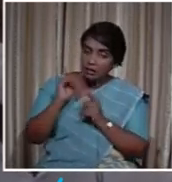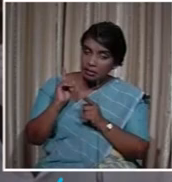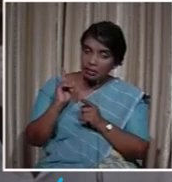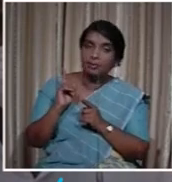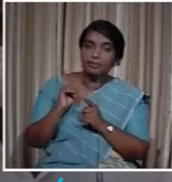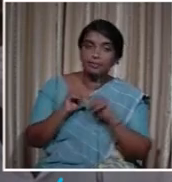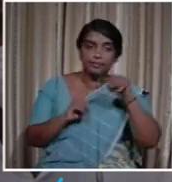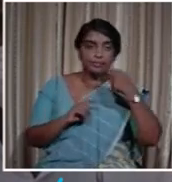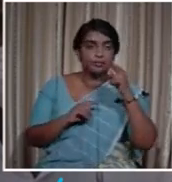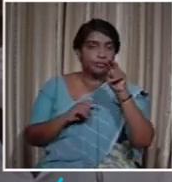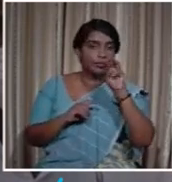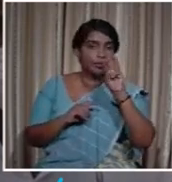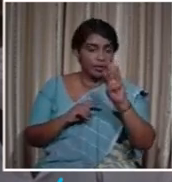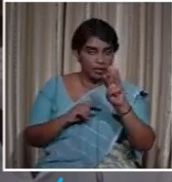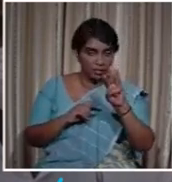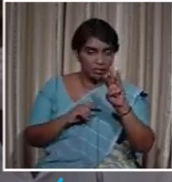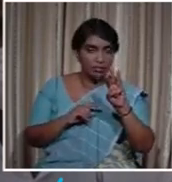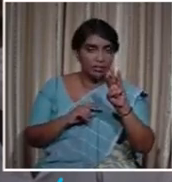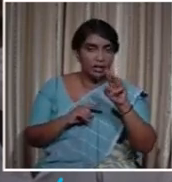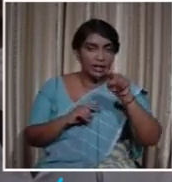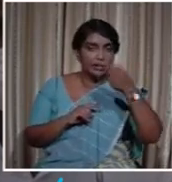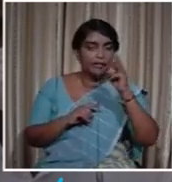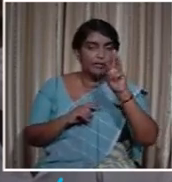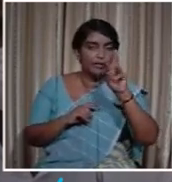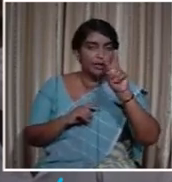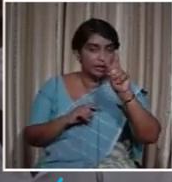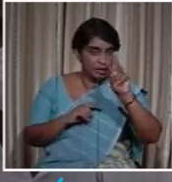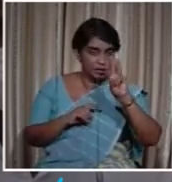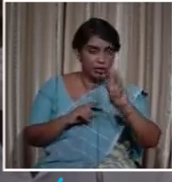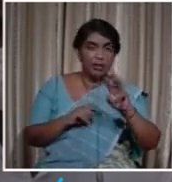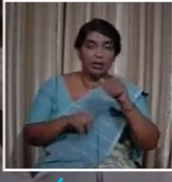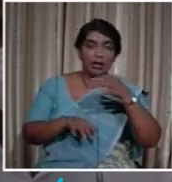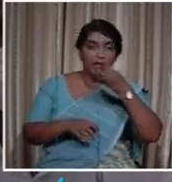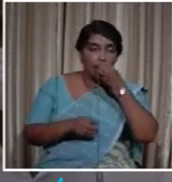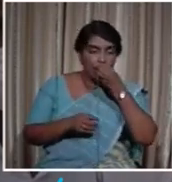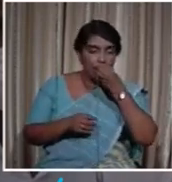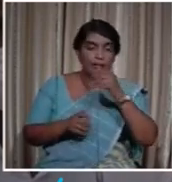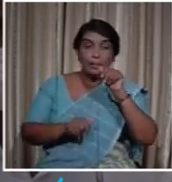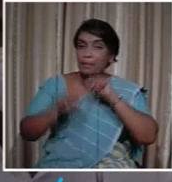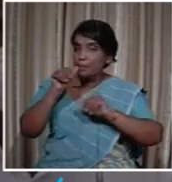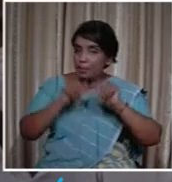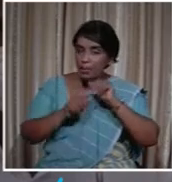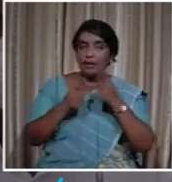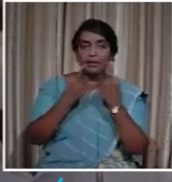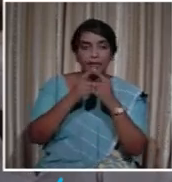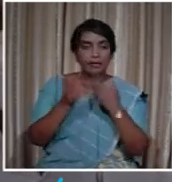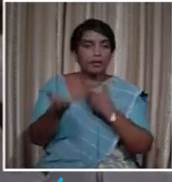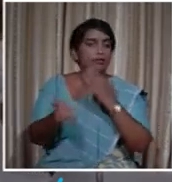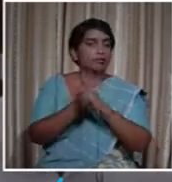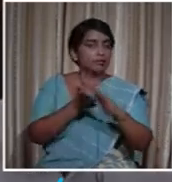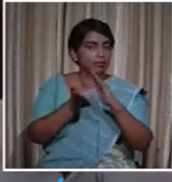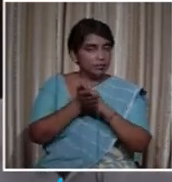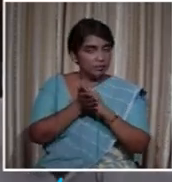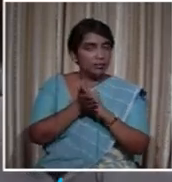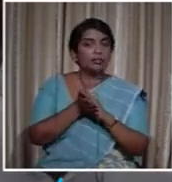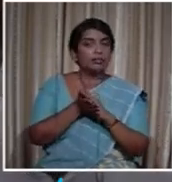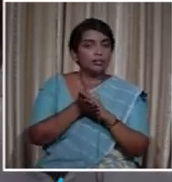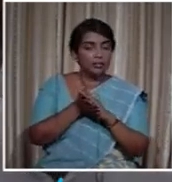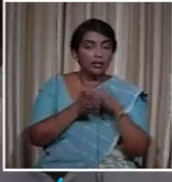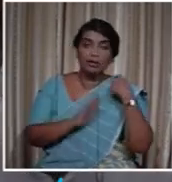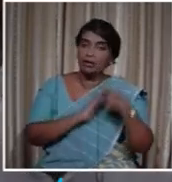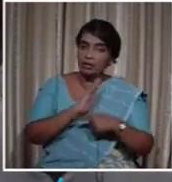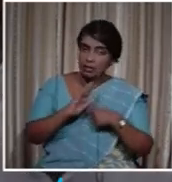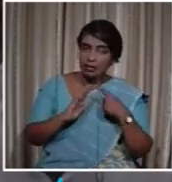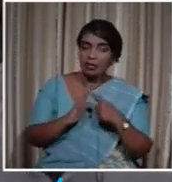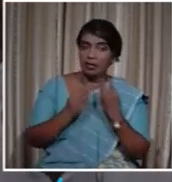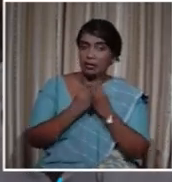123 கோடி ரூபாய்களுக்கு மேற்பட்ட உணவுப் பொருட்கள், மருந்து பொருட்கள், இன்னொரு என்ன குழந்தைகளுக்கான பால்மா பொருட்களை இந்த நாட்டுக்கு அனுப்பி வைப்பதற்கு